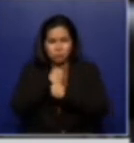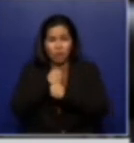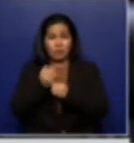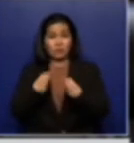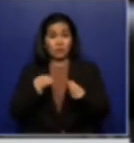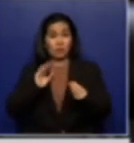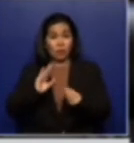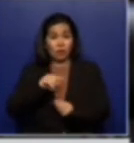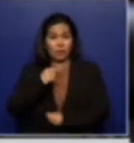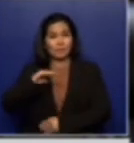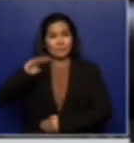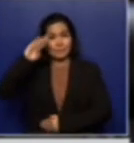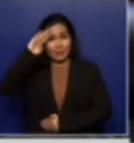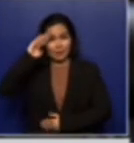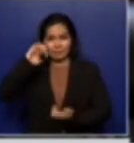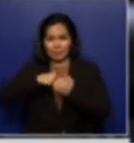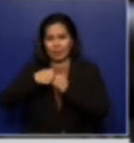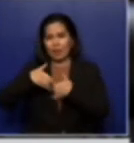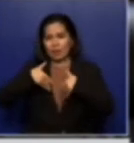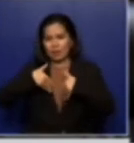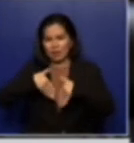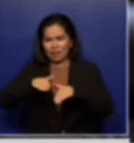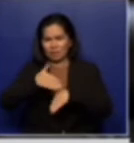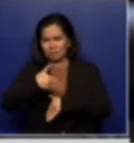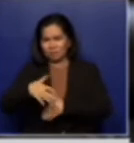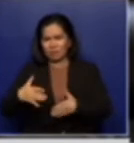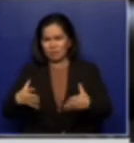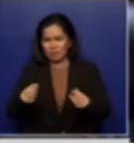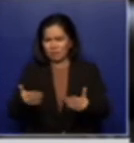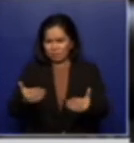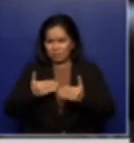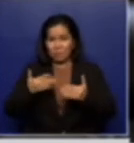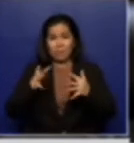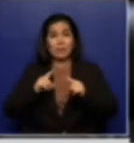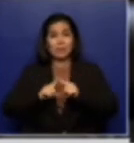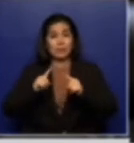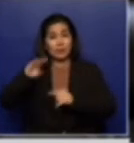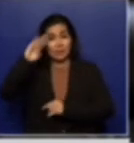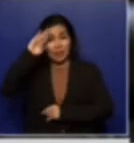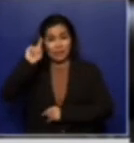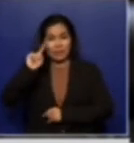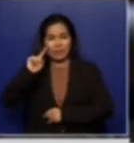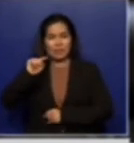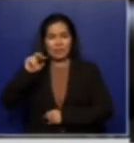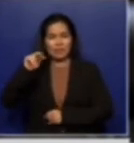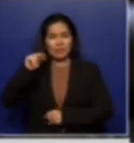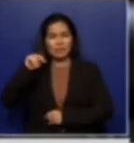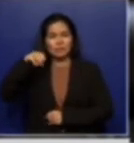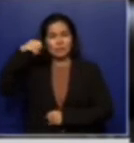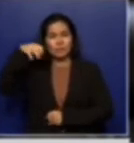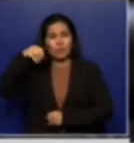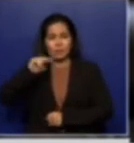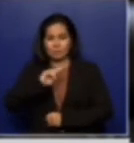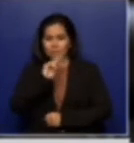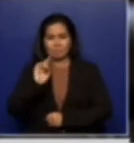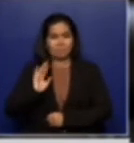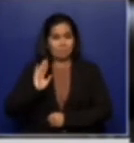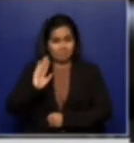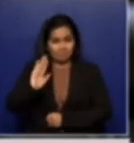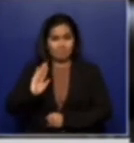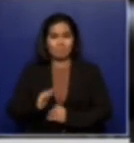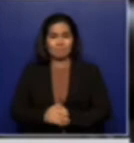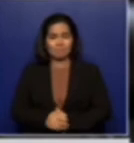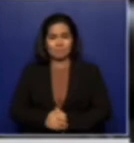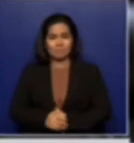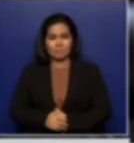ไม่มีปัญหาเรื่องขับไล่แต่ทหารไม่ยอมให้ใช้ไฟในที่ที่พี่น้องประชาชน